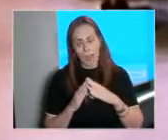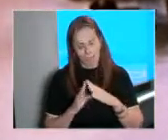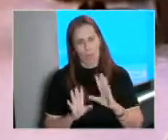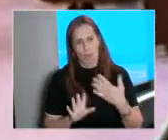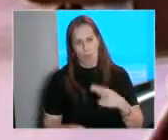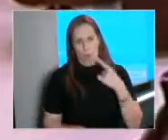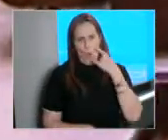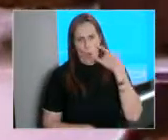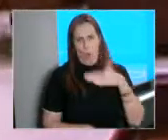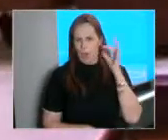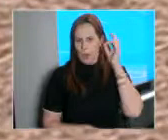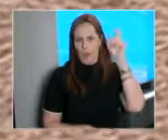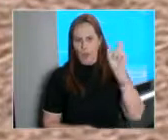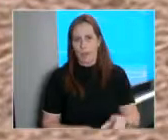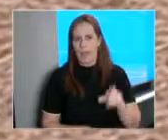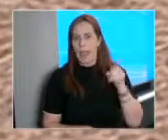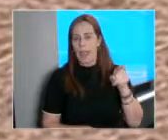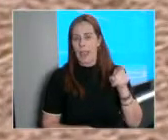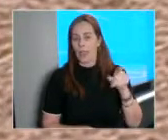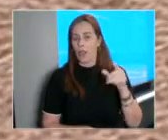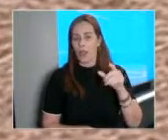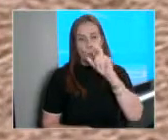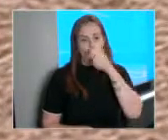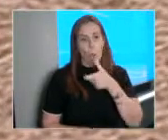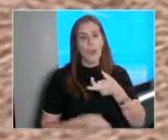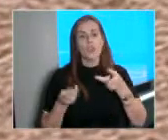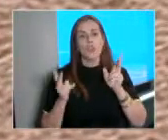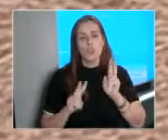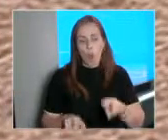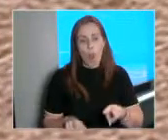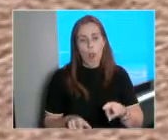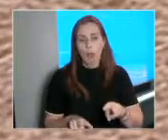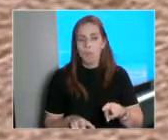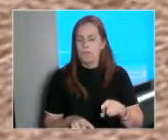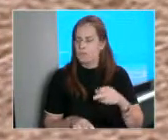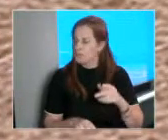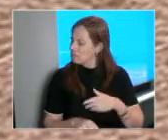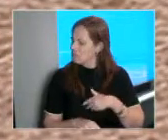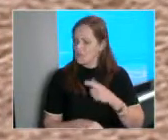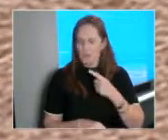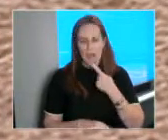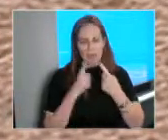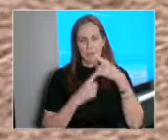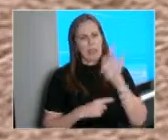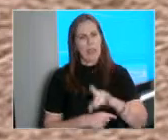בהתרשמות עצומה, איך היא הייתה מסוגלת לעמוד כנגד האמריקאים